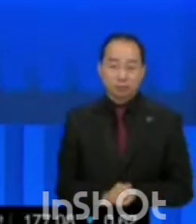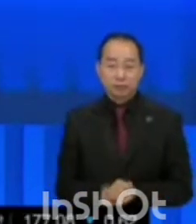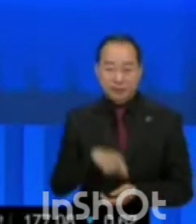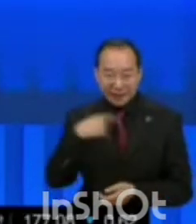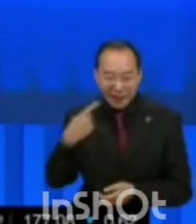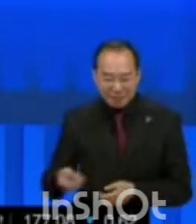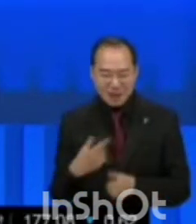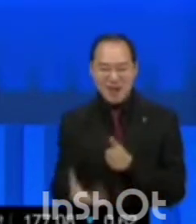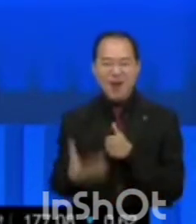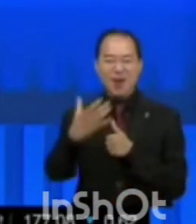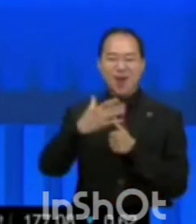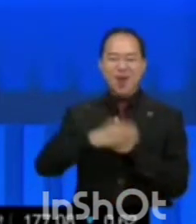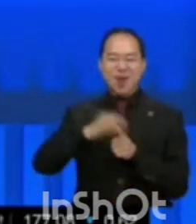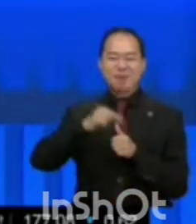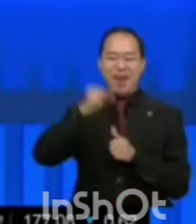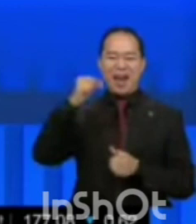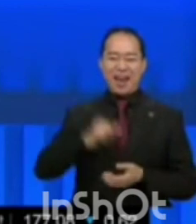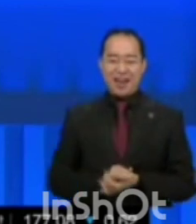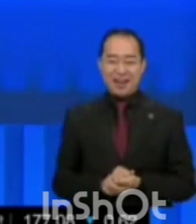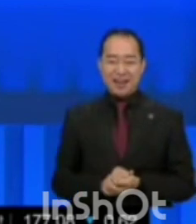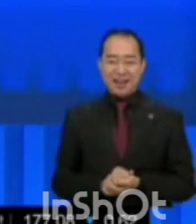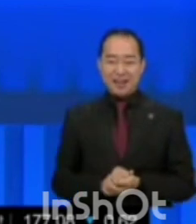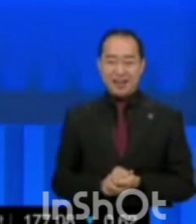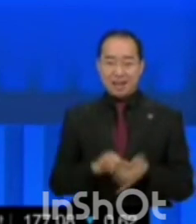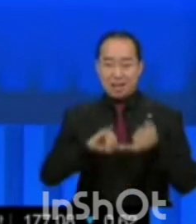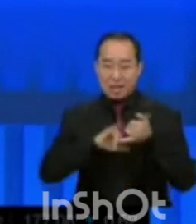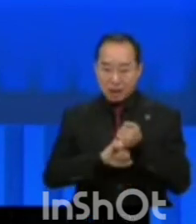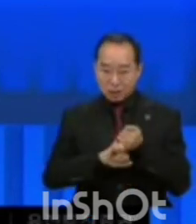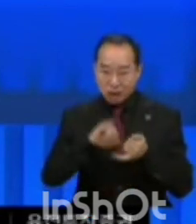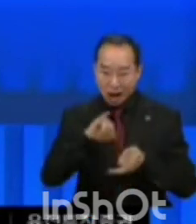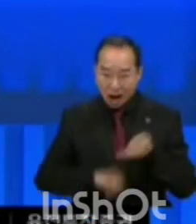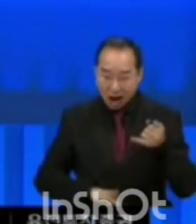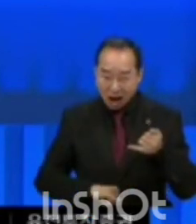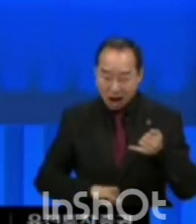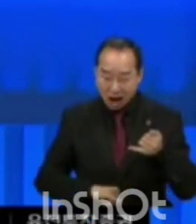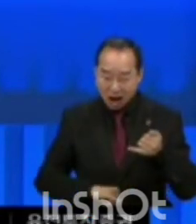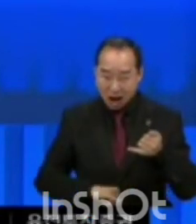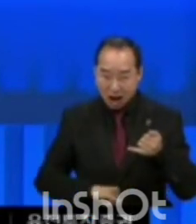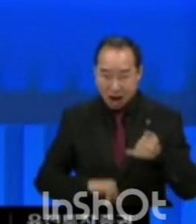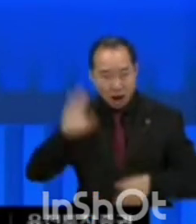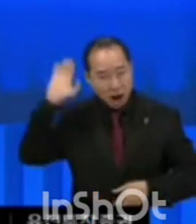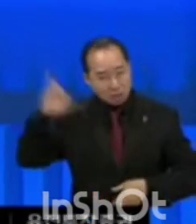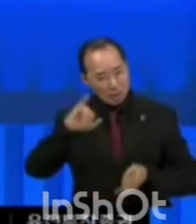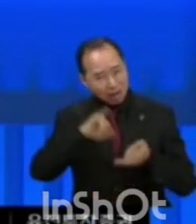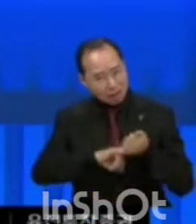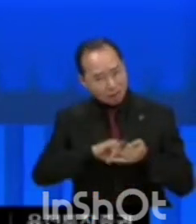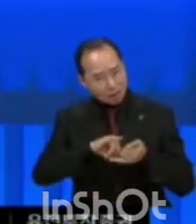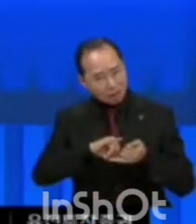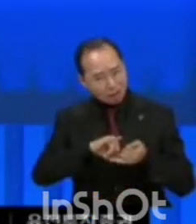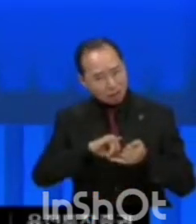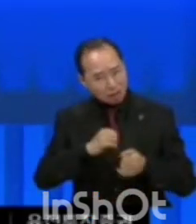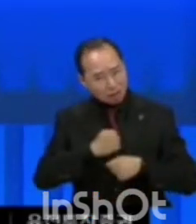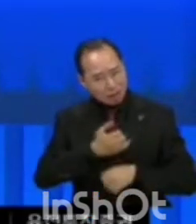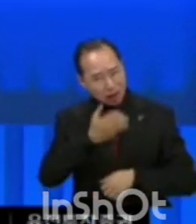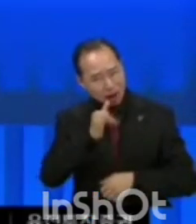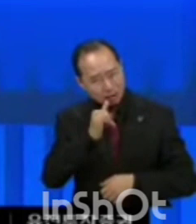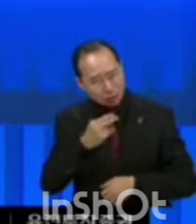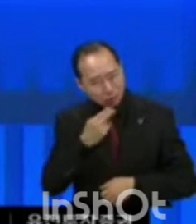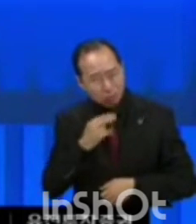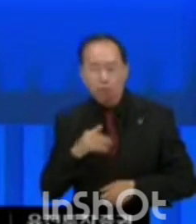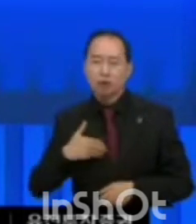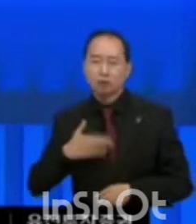위임받습니다. 약속을 지키지 않는 사람 정말로 앞으로 그 약속 지킬지 알 수 없죠. 특히 문제는 일관성입니다.